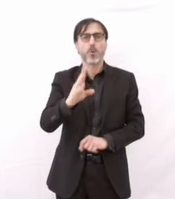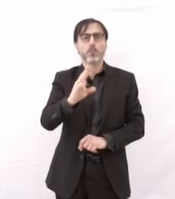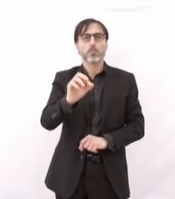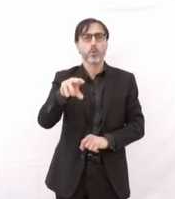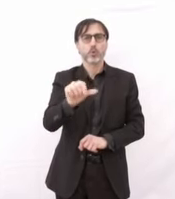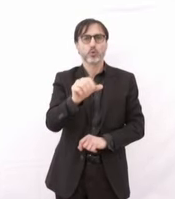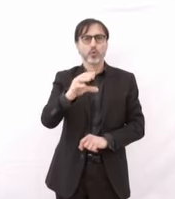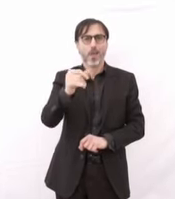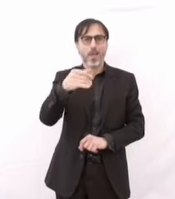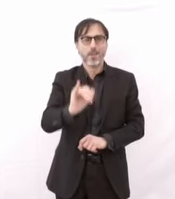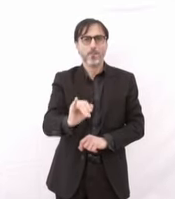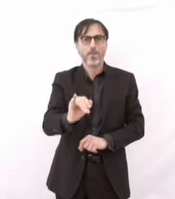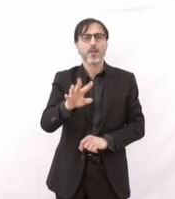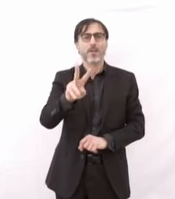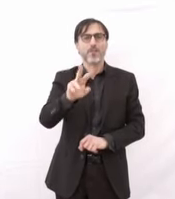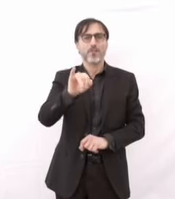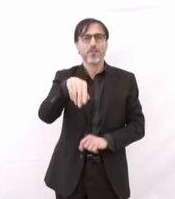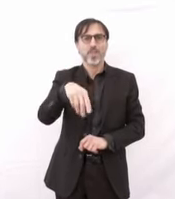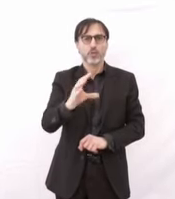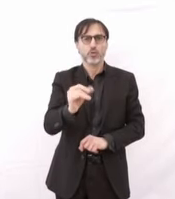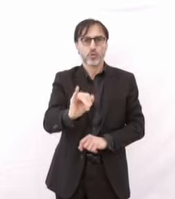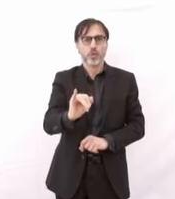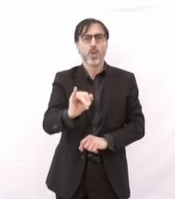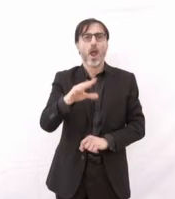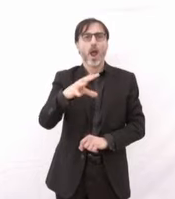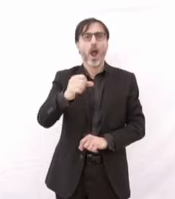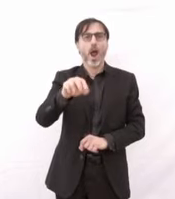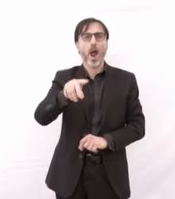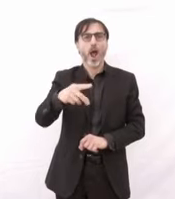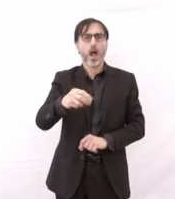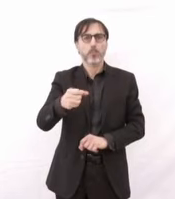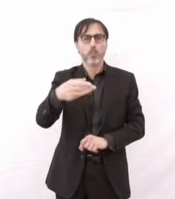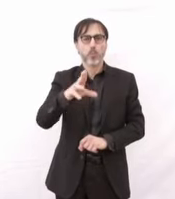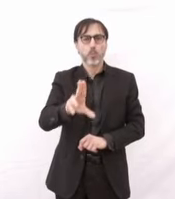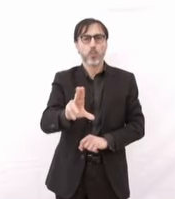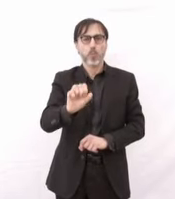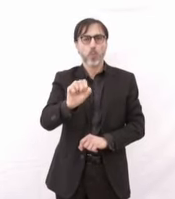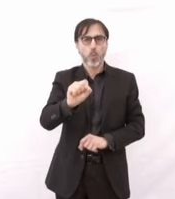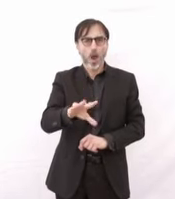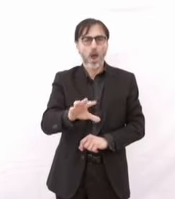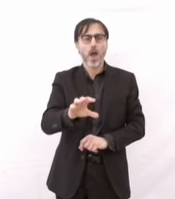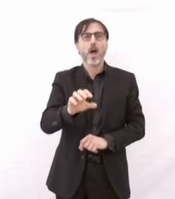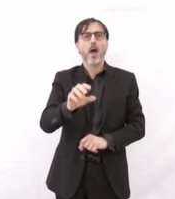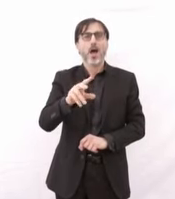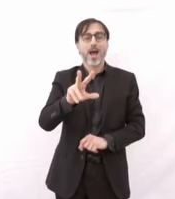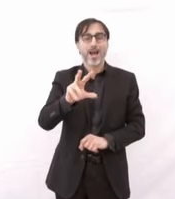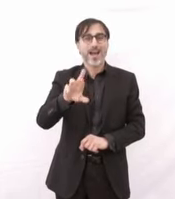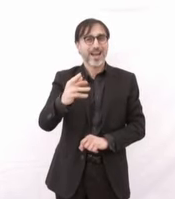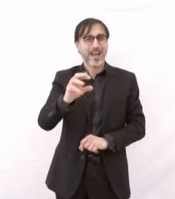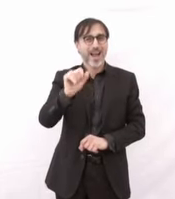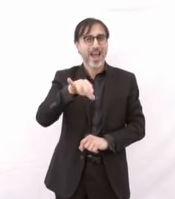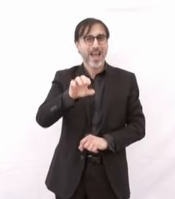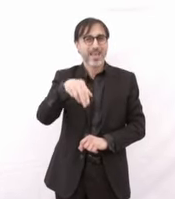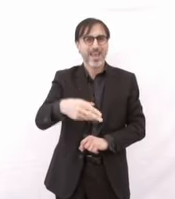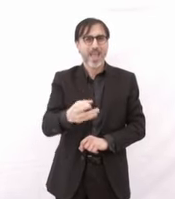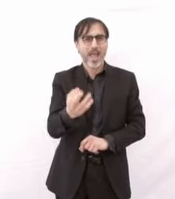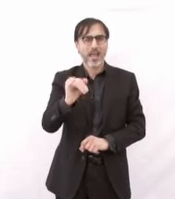Vinci. Alberto Capua. Vincenzo Ranieri. Vincenzo